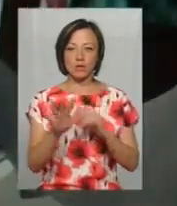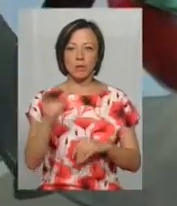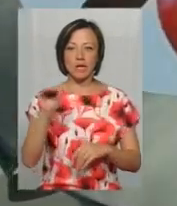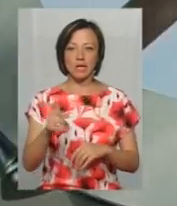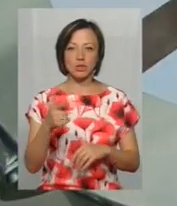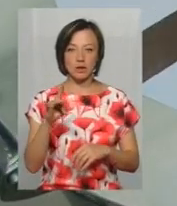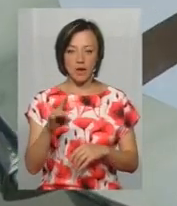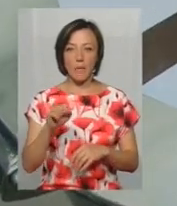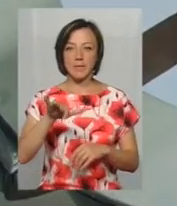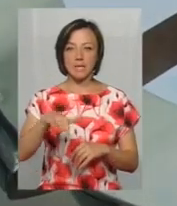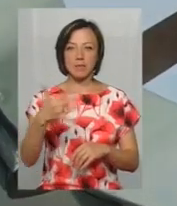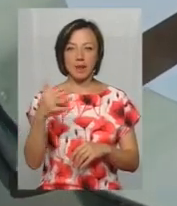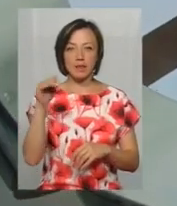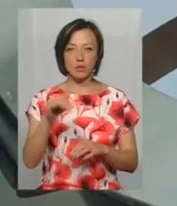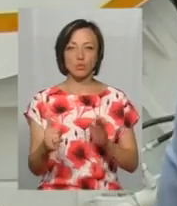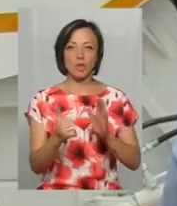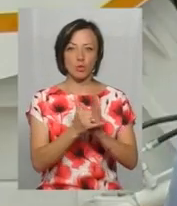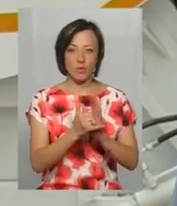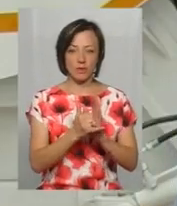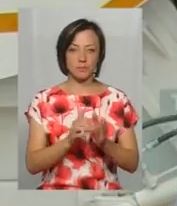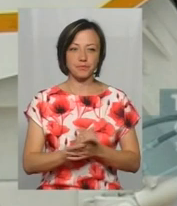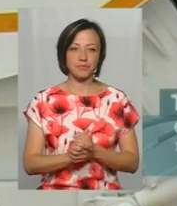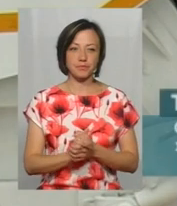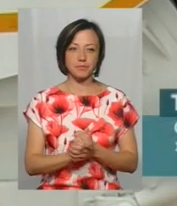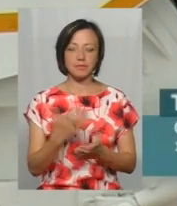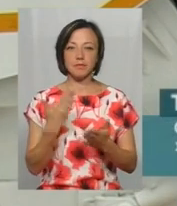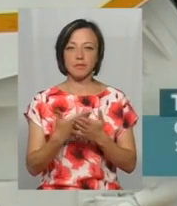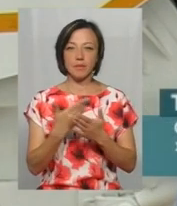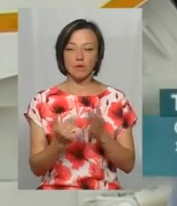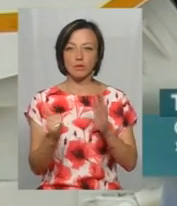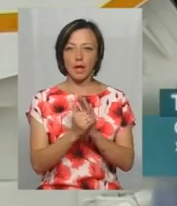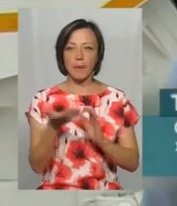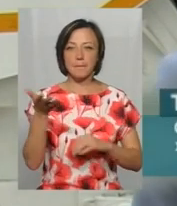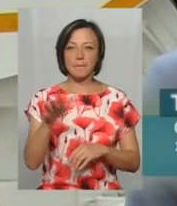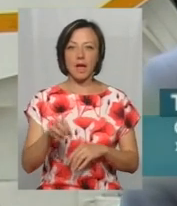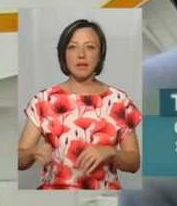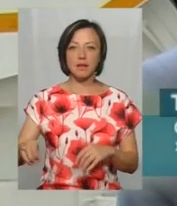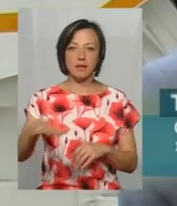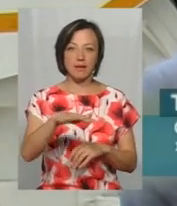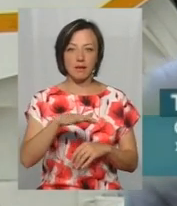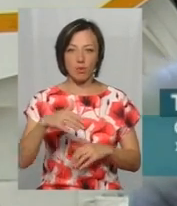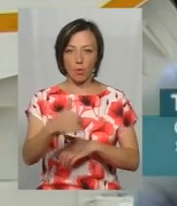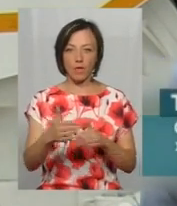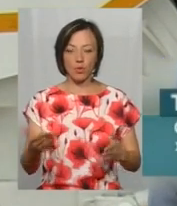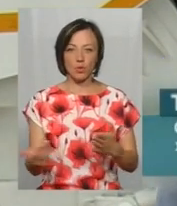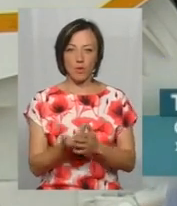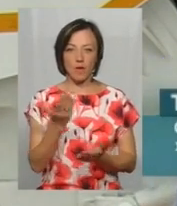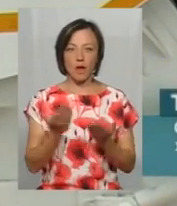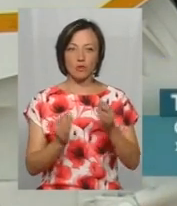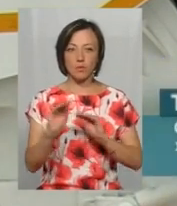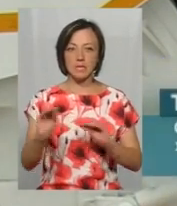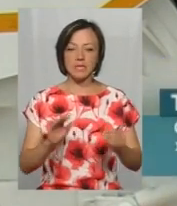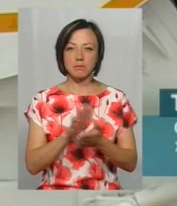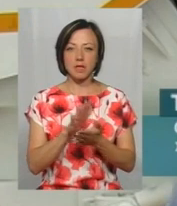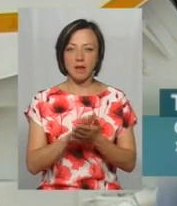У 55 тисяч обійшлося встановлення. Якщо поставити, до прикладу, 5 євриків нових, і якщо облаштувати